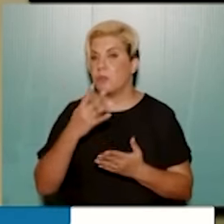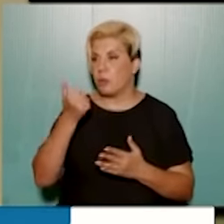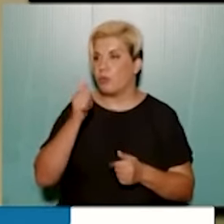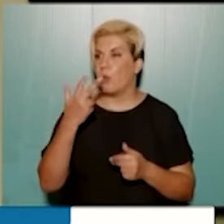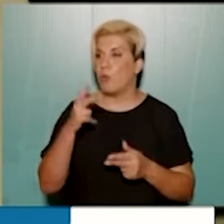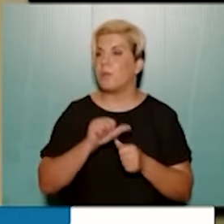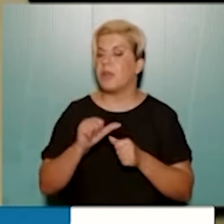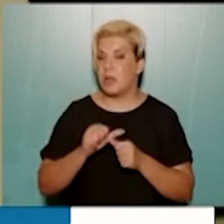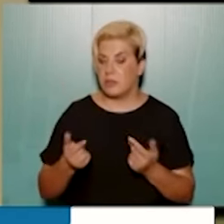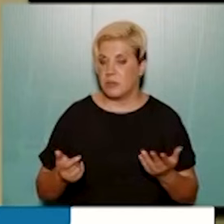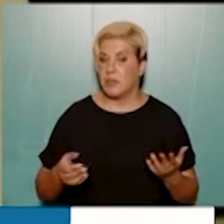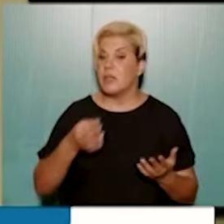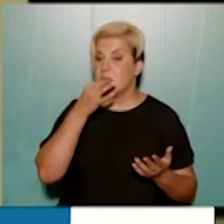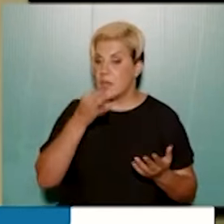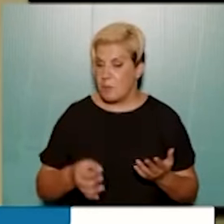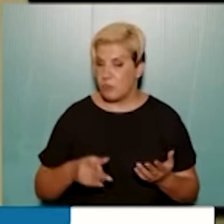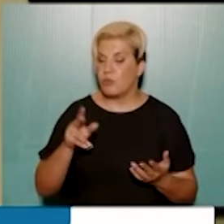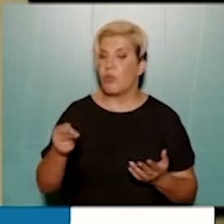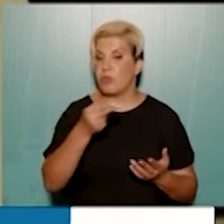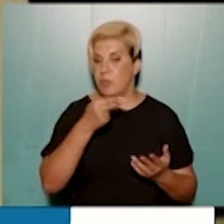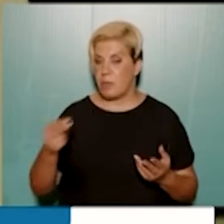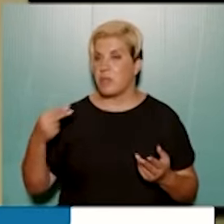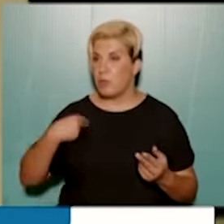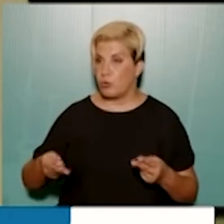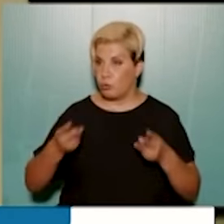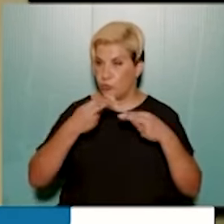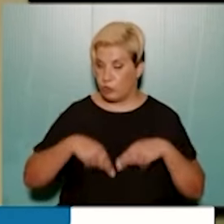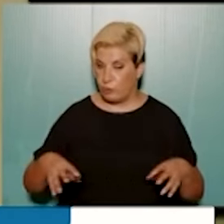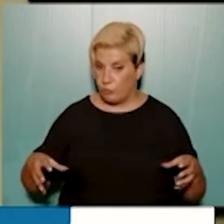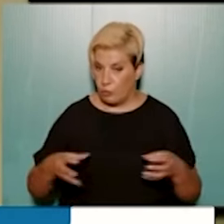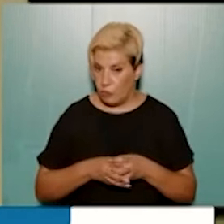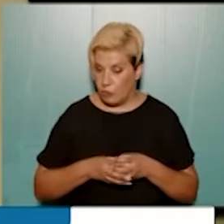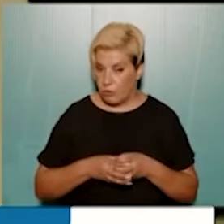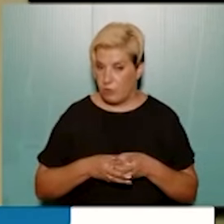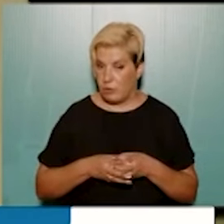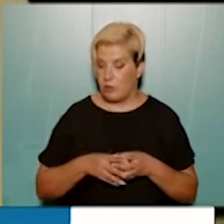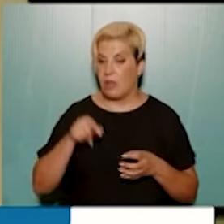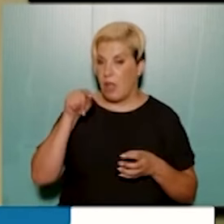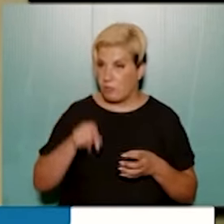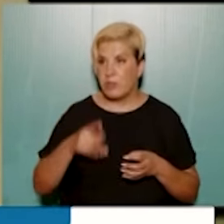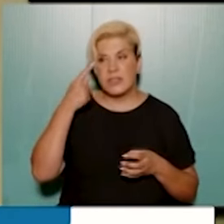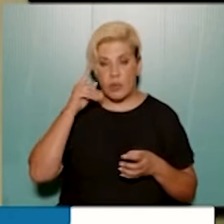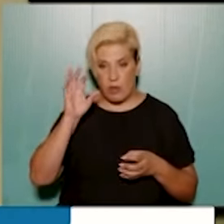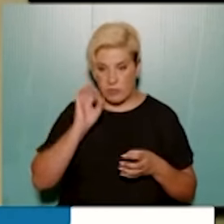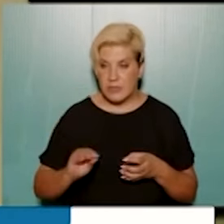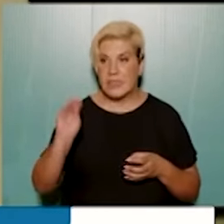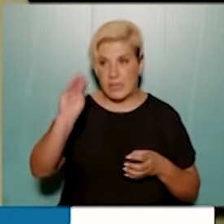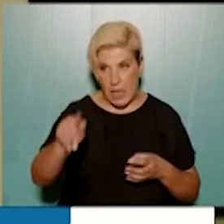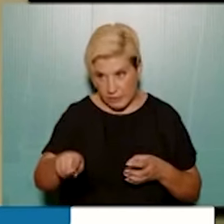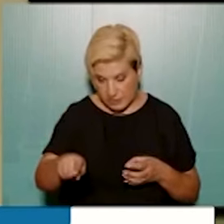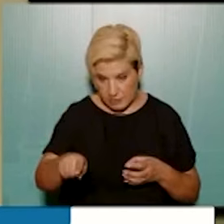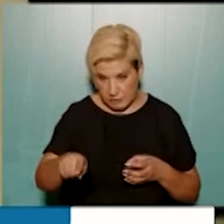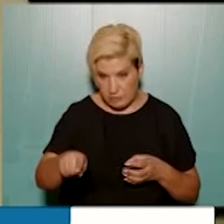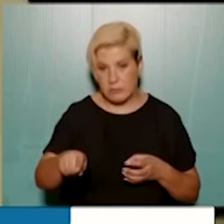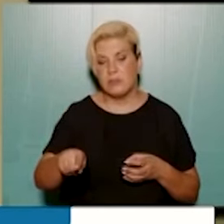μήνες. Έχετε πει ότι θα το φέρετε ως θέμα στο Δημοτικό Συμβούλιο. Δεν ξέρω αν αυτό είναι όντως της Τετάρτης, αν